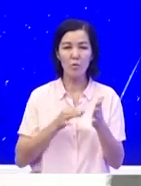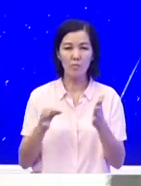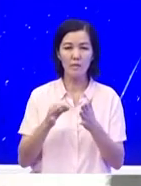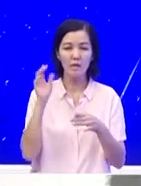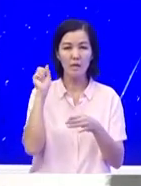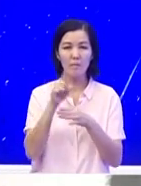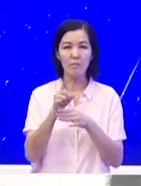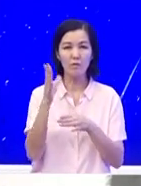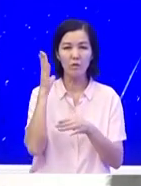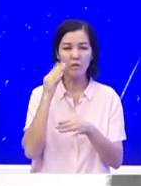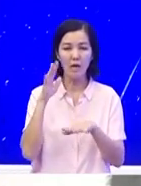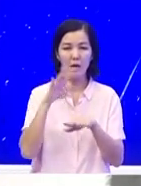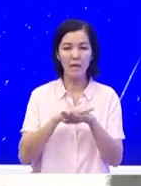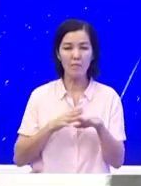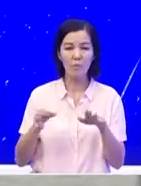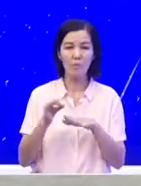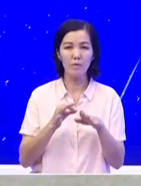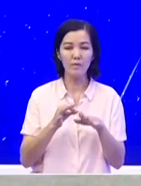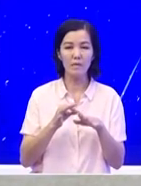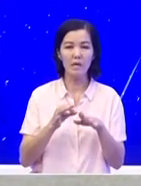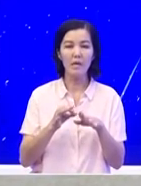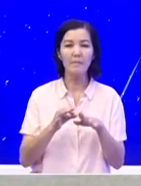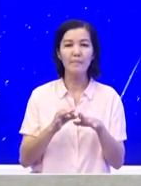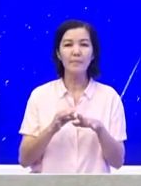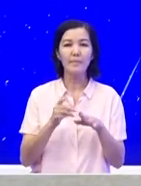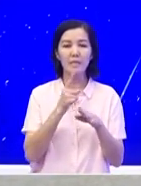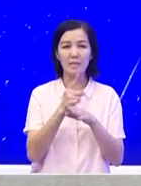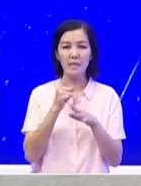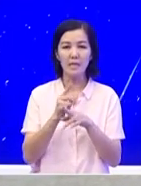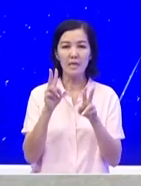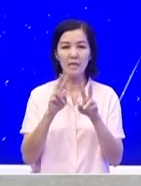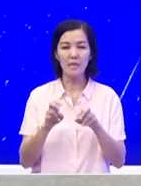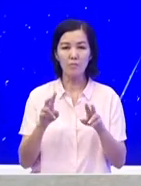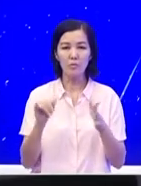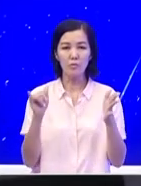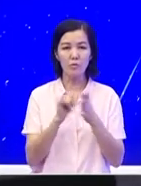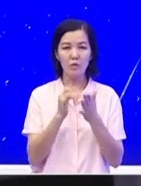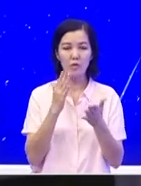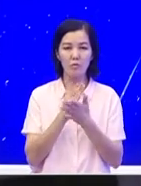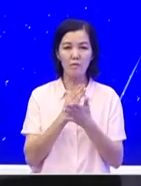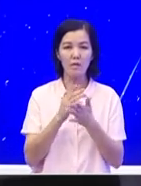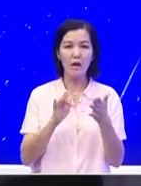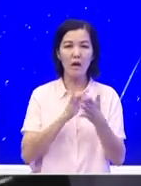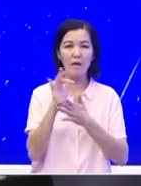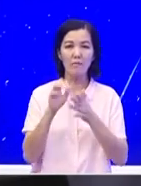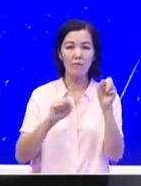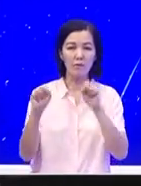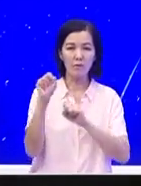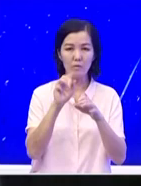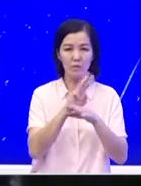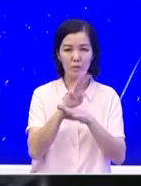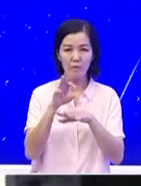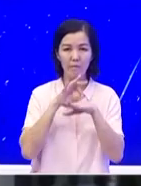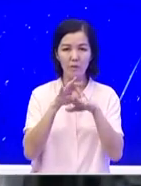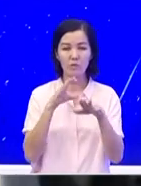Акима области, на въезде в моногород установлен санитарный пост, а в самом городе ведется активная дезинфекция. В выходные дни, праздничные дни в